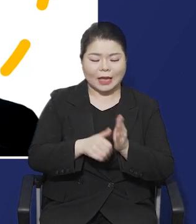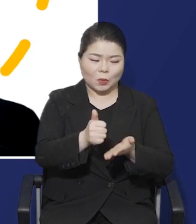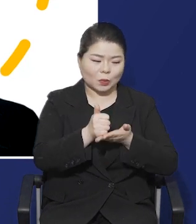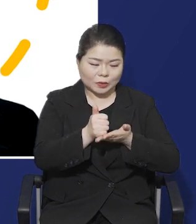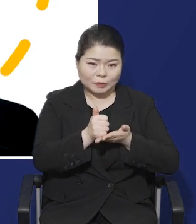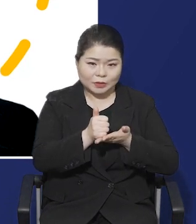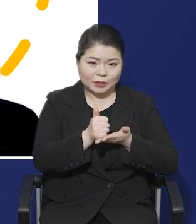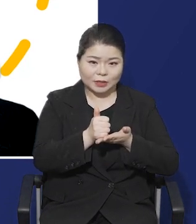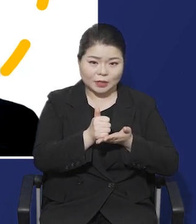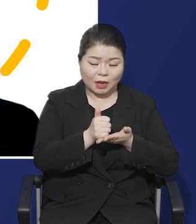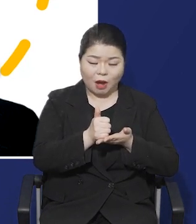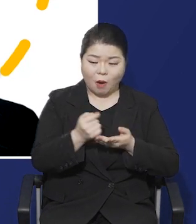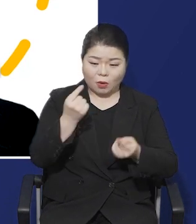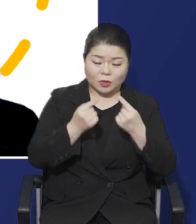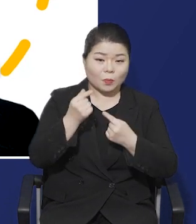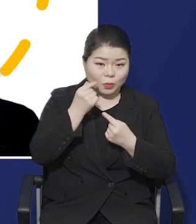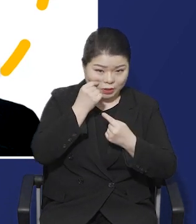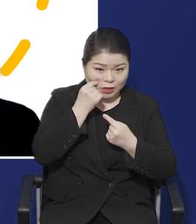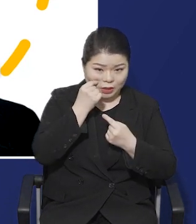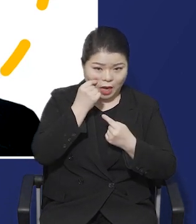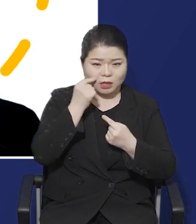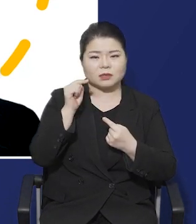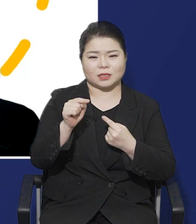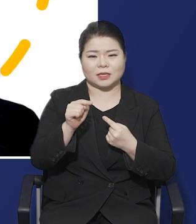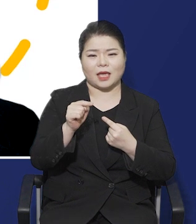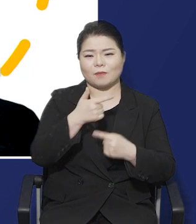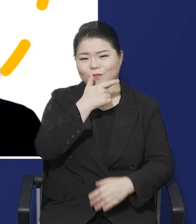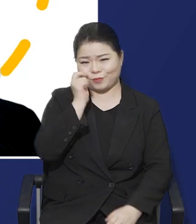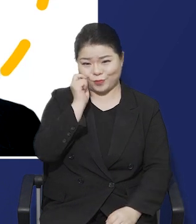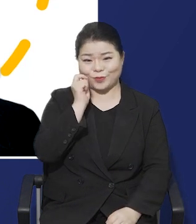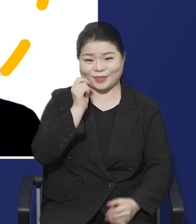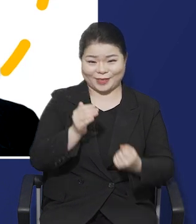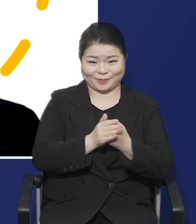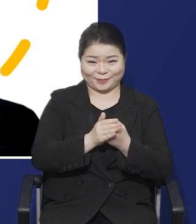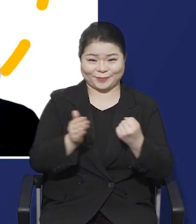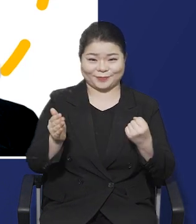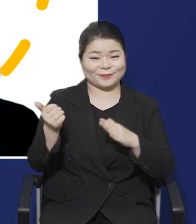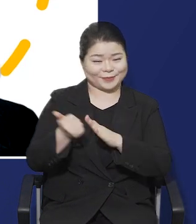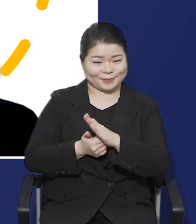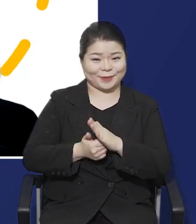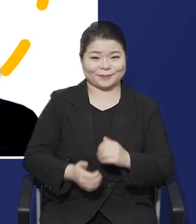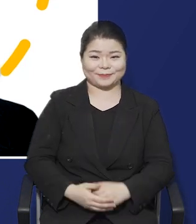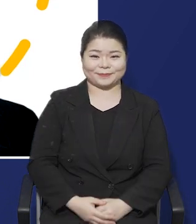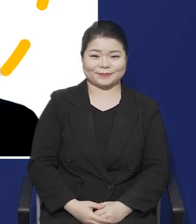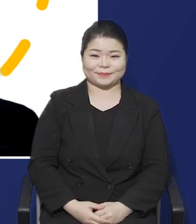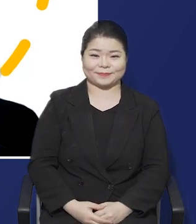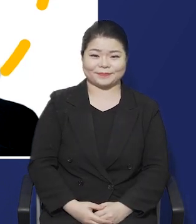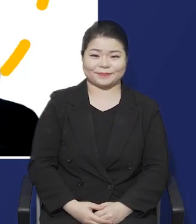고객들이 부스를 방문할 수 있게끔 해야 되는데, 그런 홍보가 미숙했기 때문에 실패할 가능성이 높다는 겁니다.